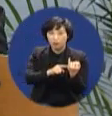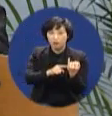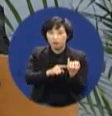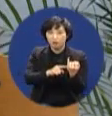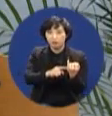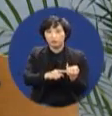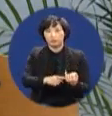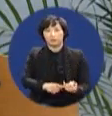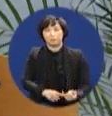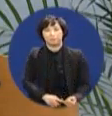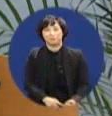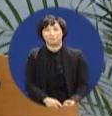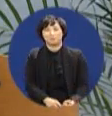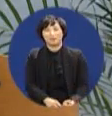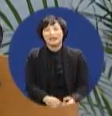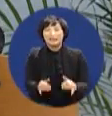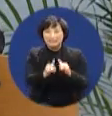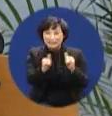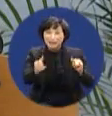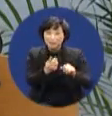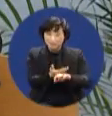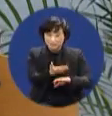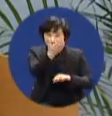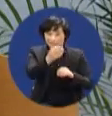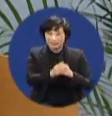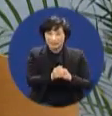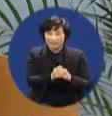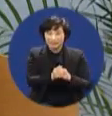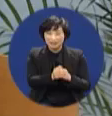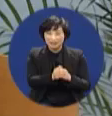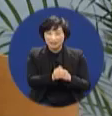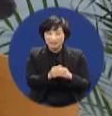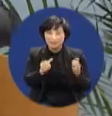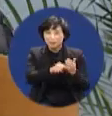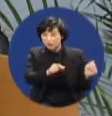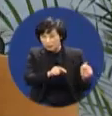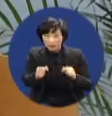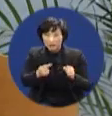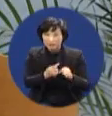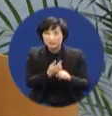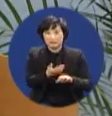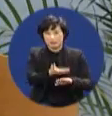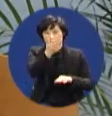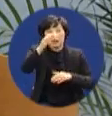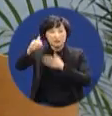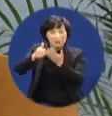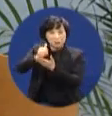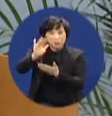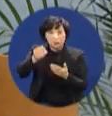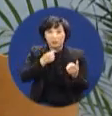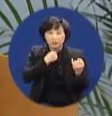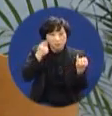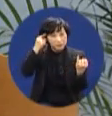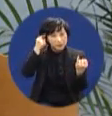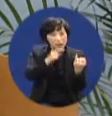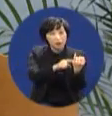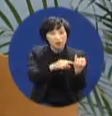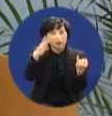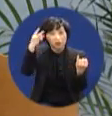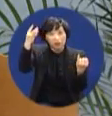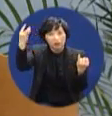그러니까 사람 이상의 피조물 이상의 하나님이 될 것 같은 생각이